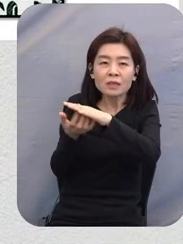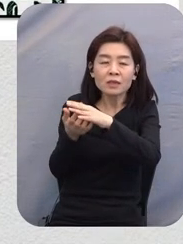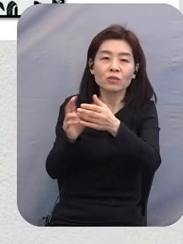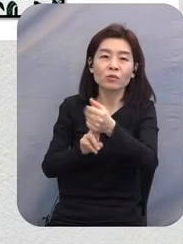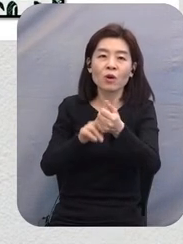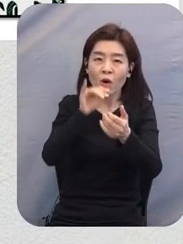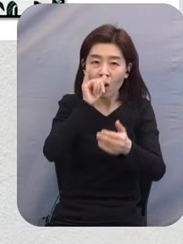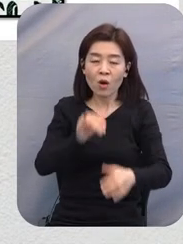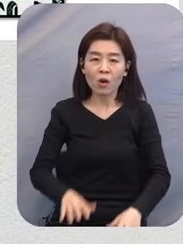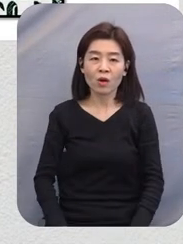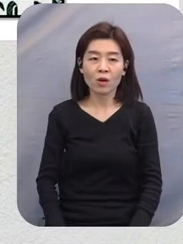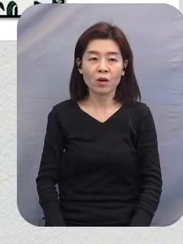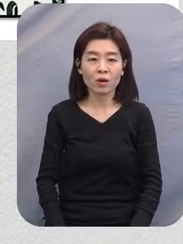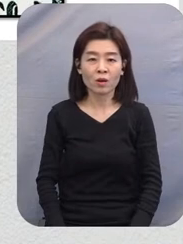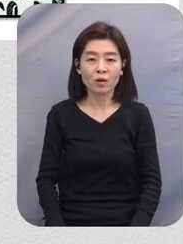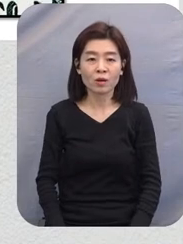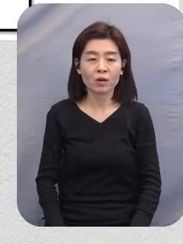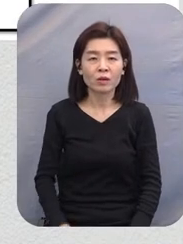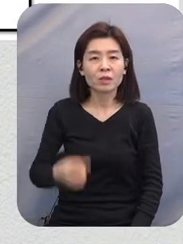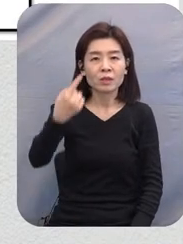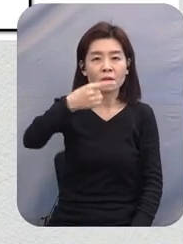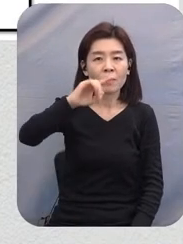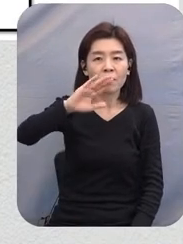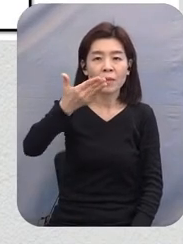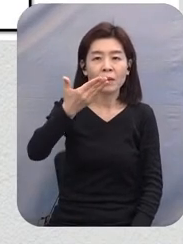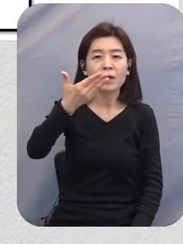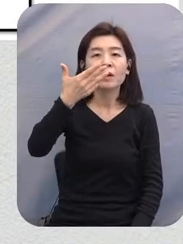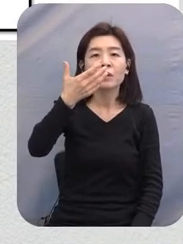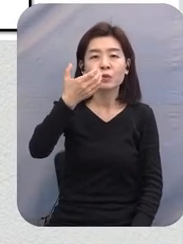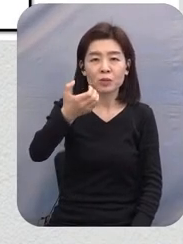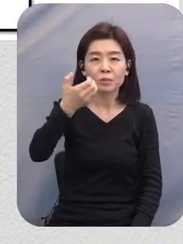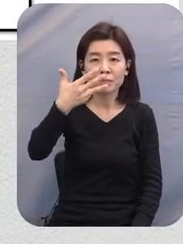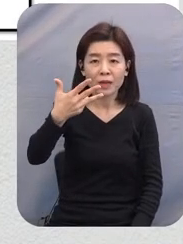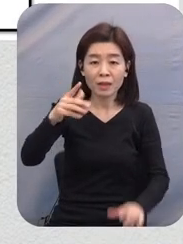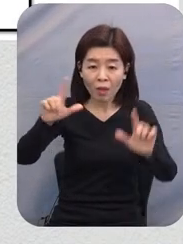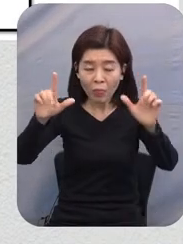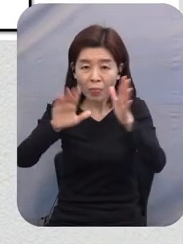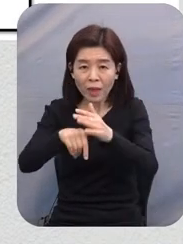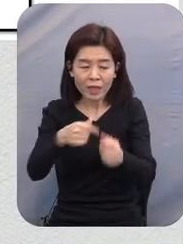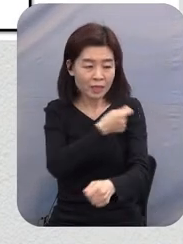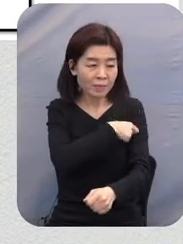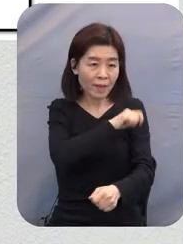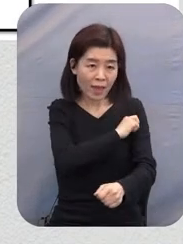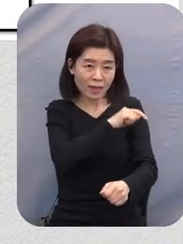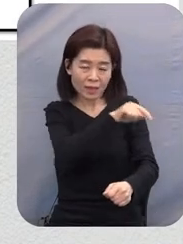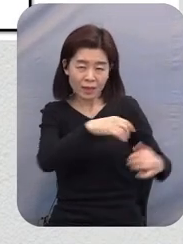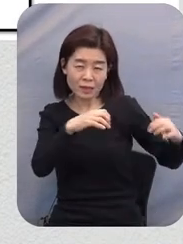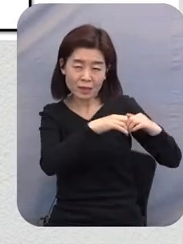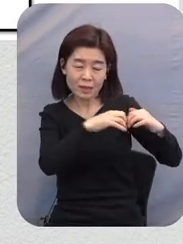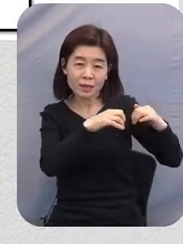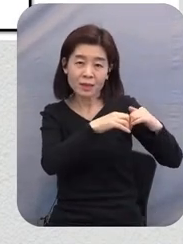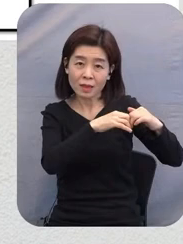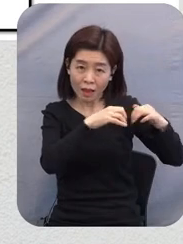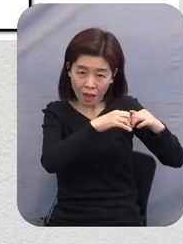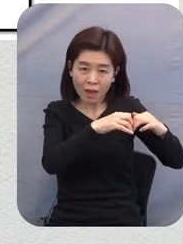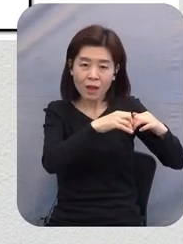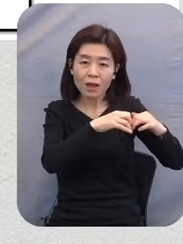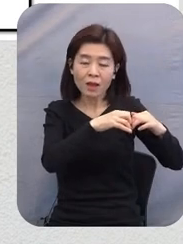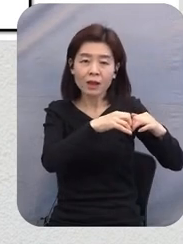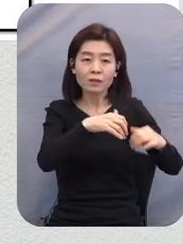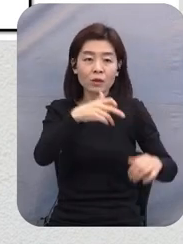제국주의가 되는 때가 언제냐 하면 1898년이에요. 스페인과 전쟁을 해서 그래서